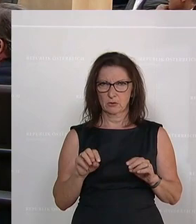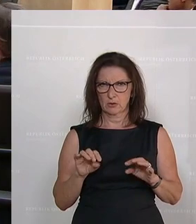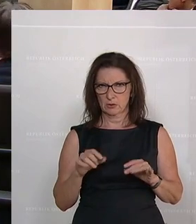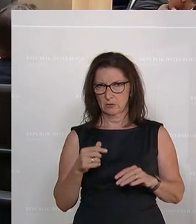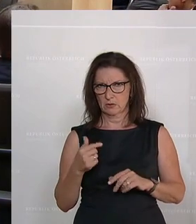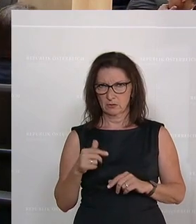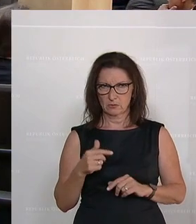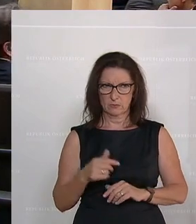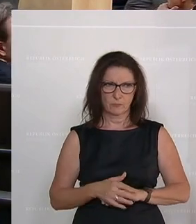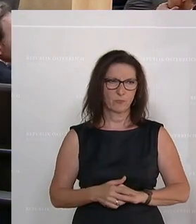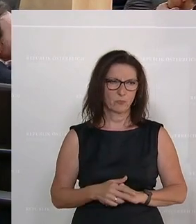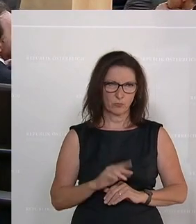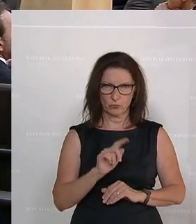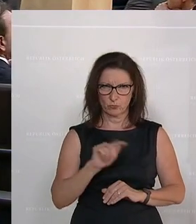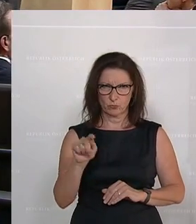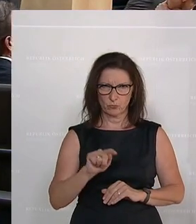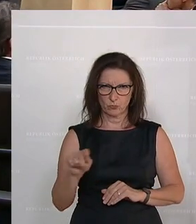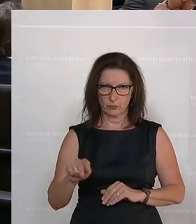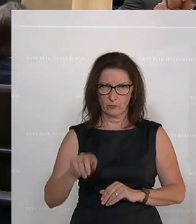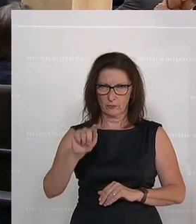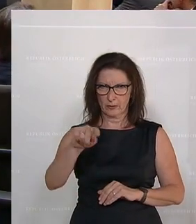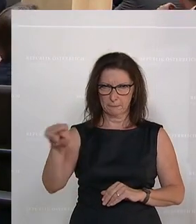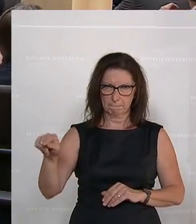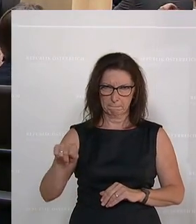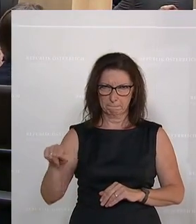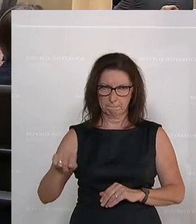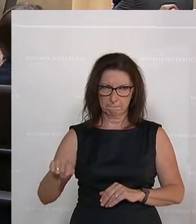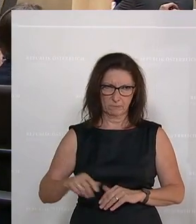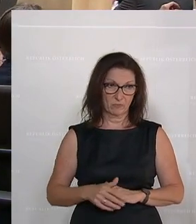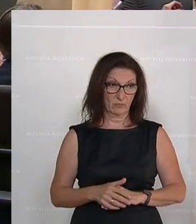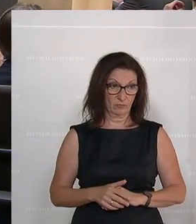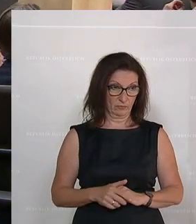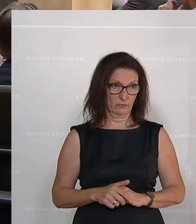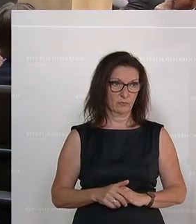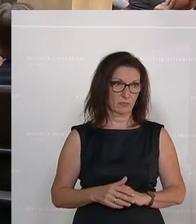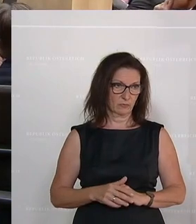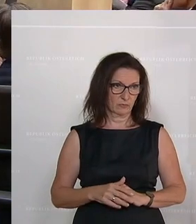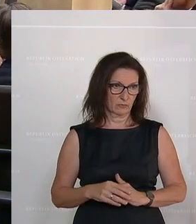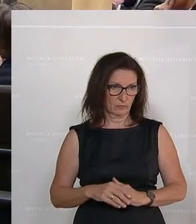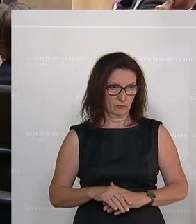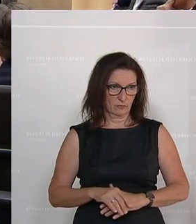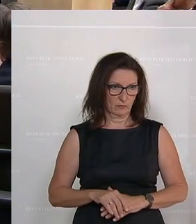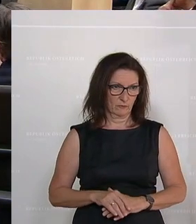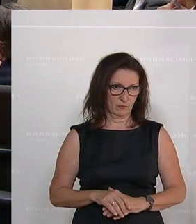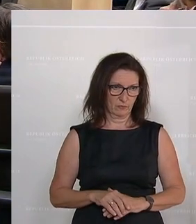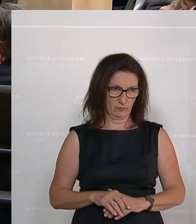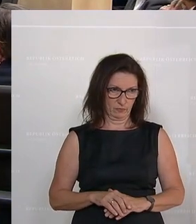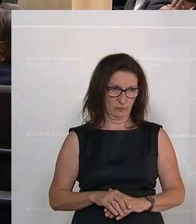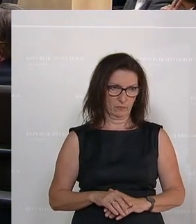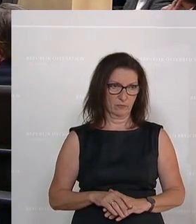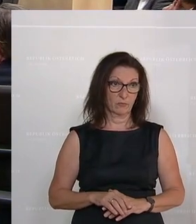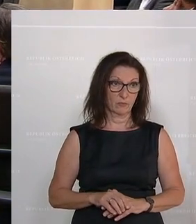20 einzelnen 1000 serviert und kann man das irgendwie 37h das tor hat es da dass wir das können wir das